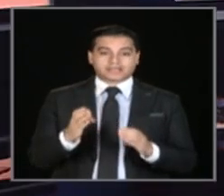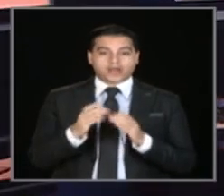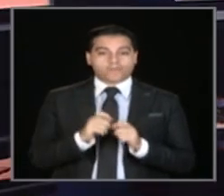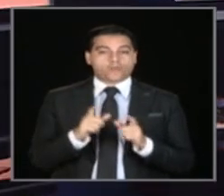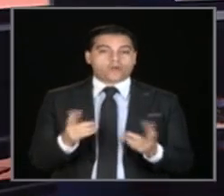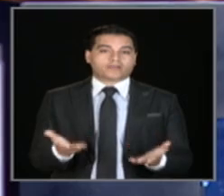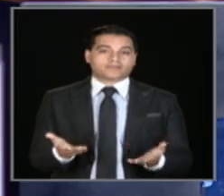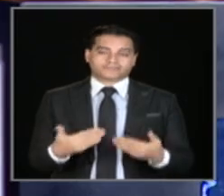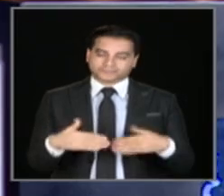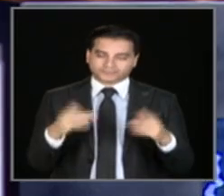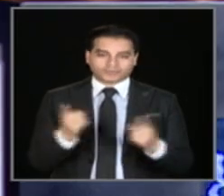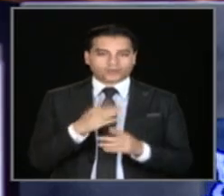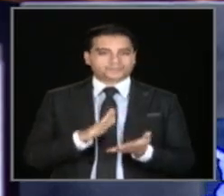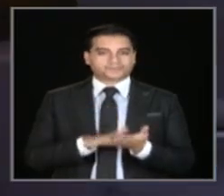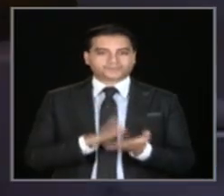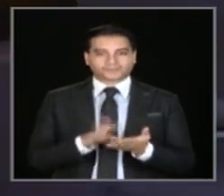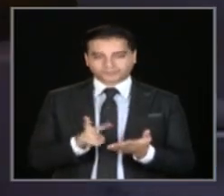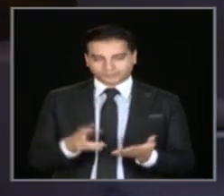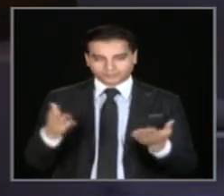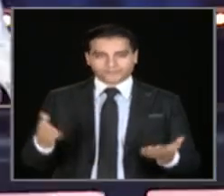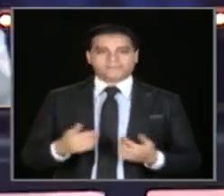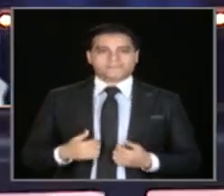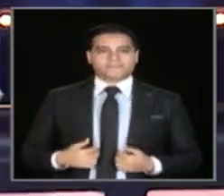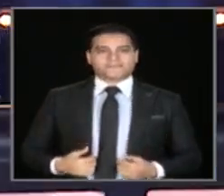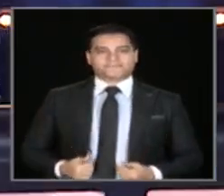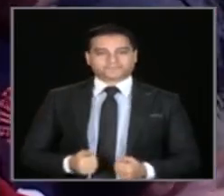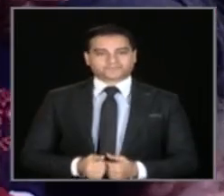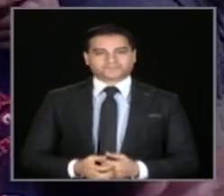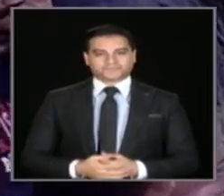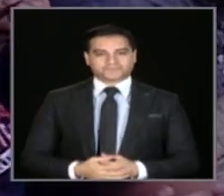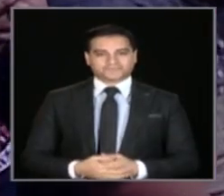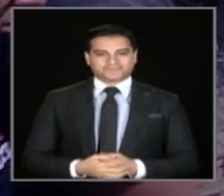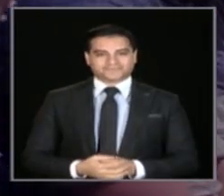جنبي. كلنا نحيي هالة عبد الرحمن. عبد الرحمن وهالة، اتفضل.